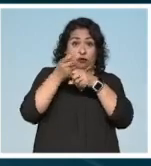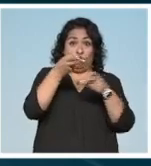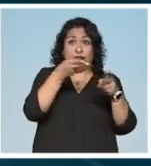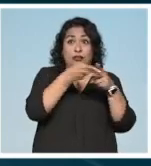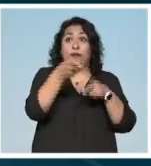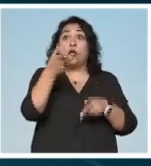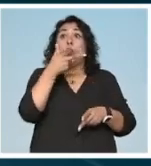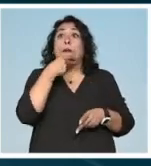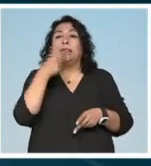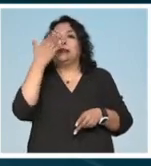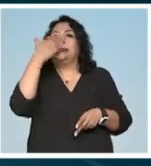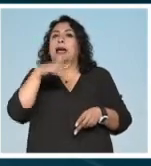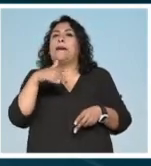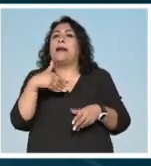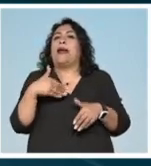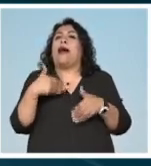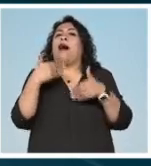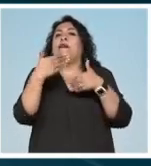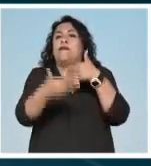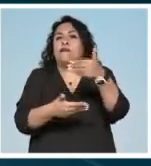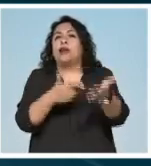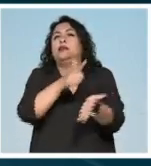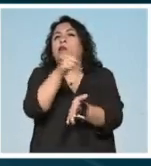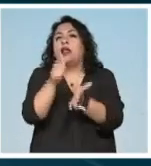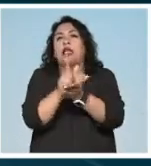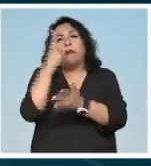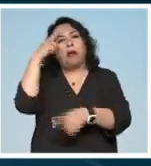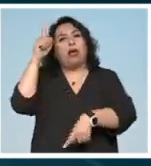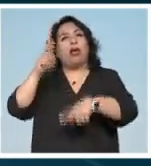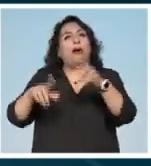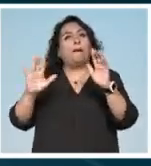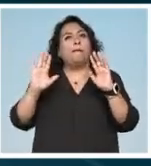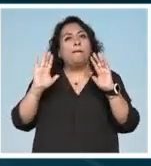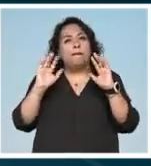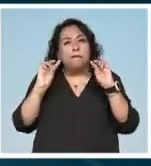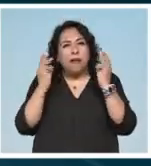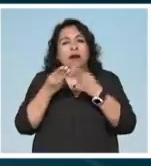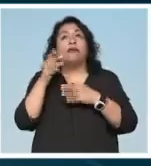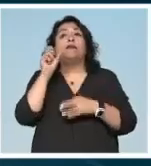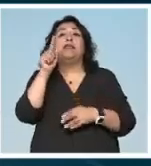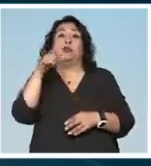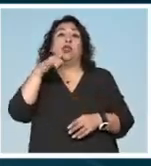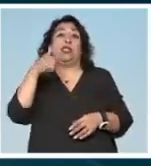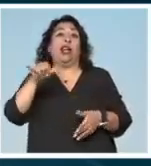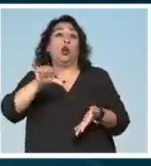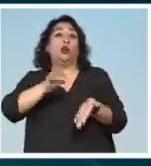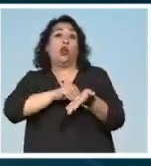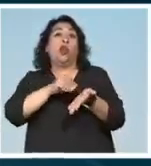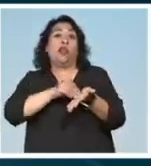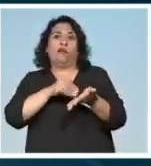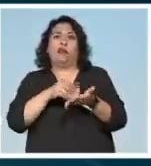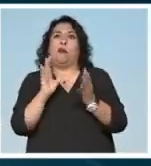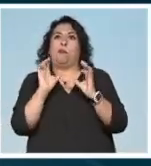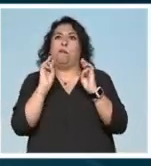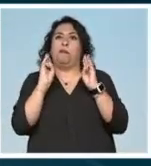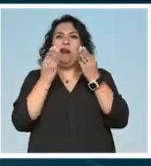Saviano reconoce avances legislativos para luchar contra la mafia, aunque a su vez considera que Italia mantiene una vocación